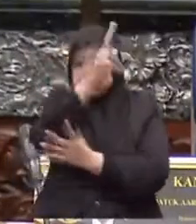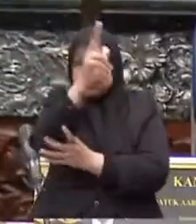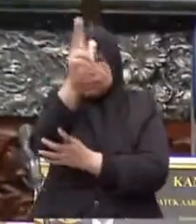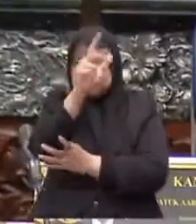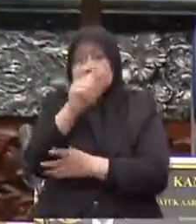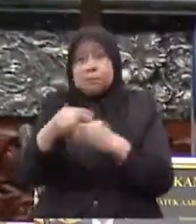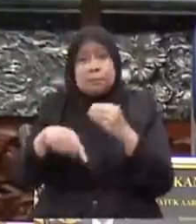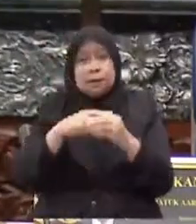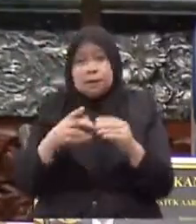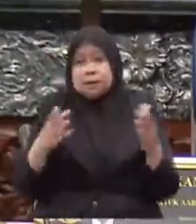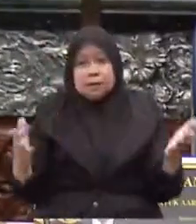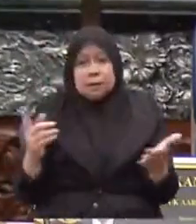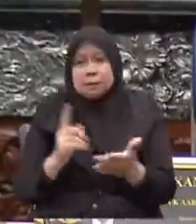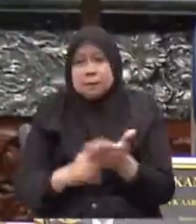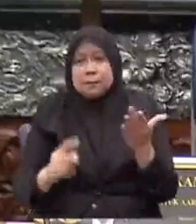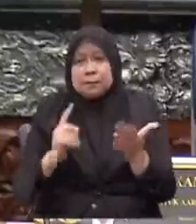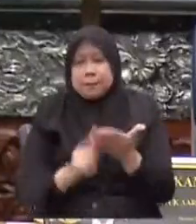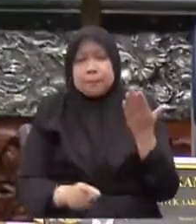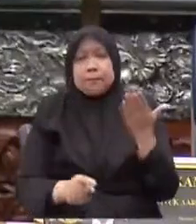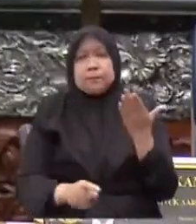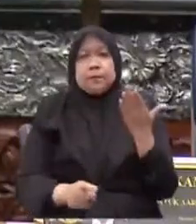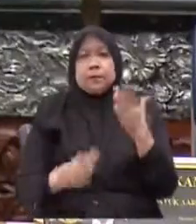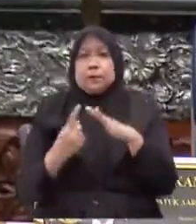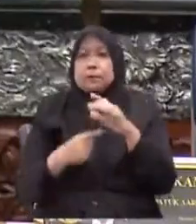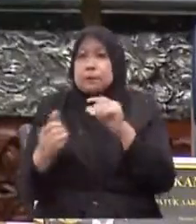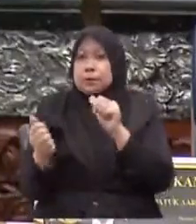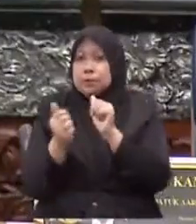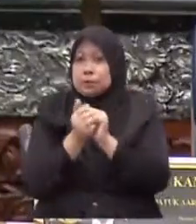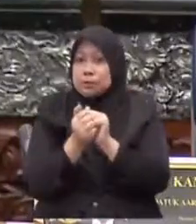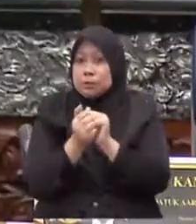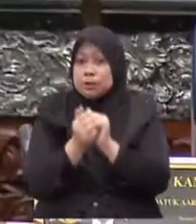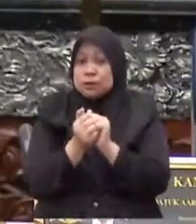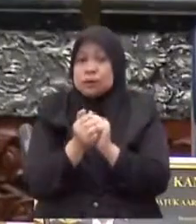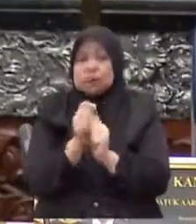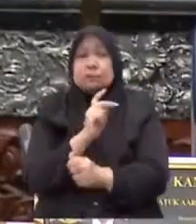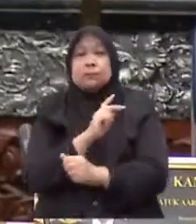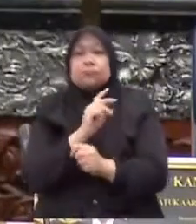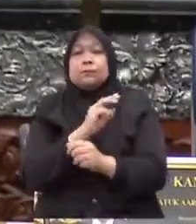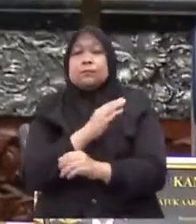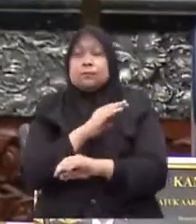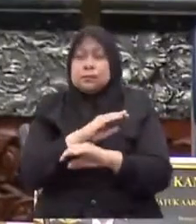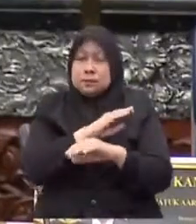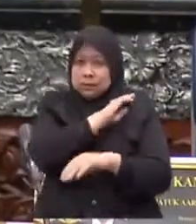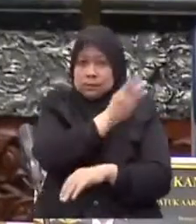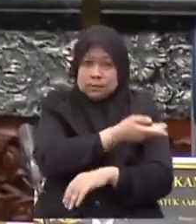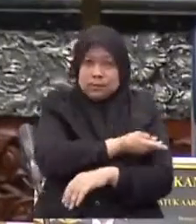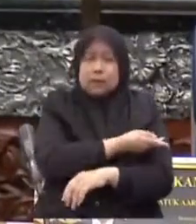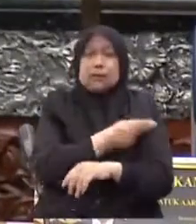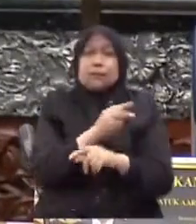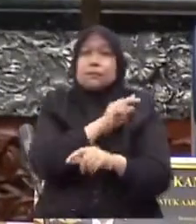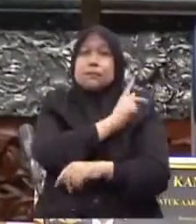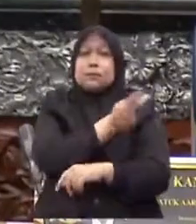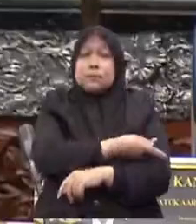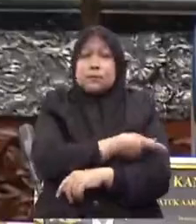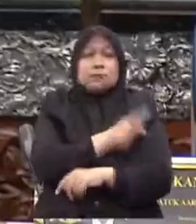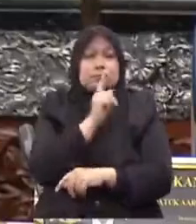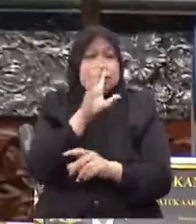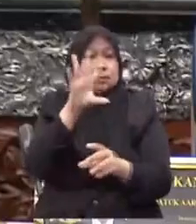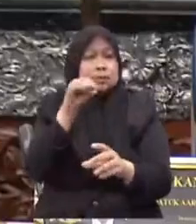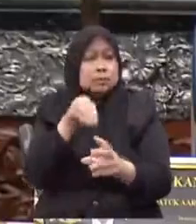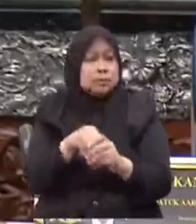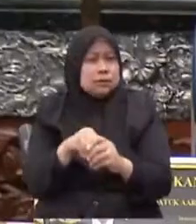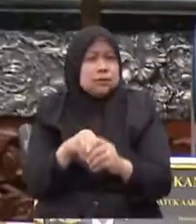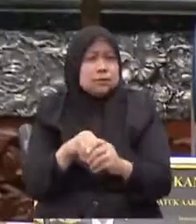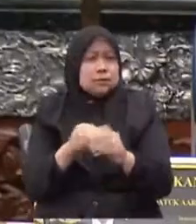mengenai dasar yang berhubungan dengan pemkasaan makam Syariah antaranya meliputi